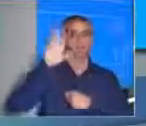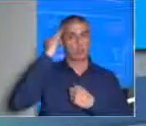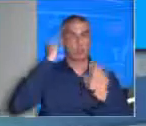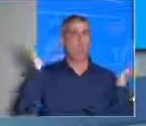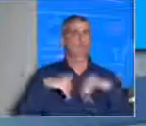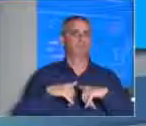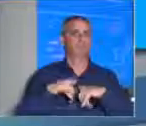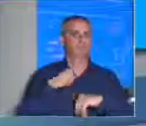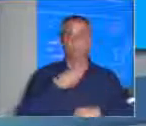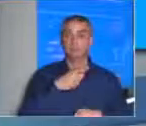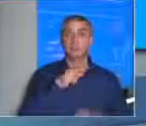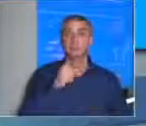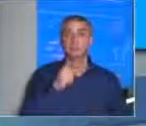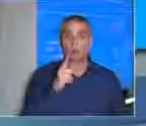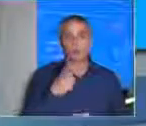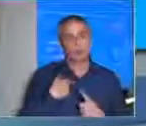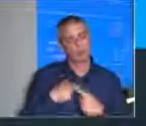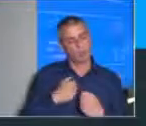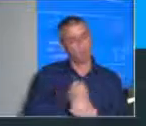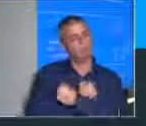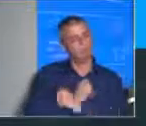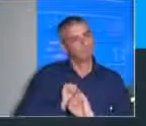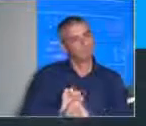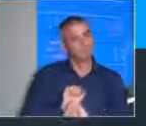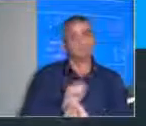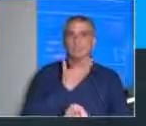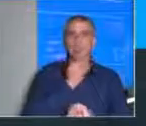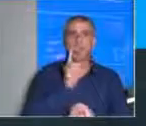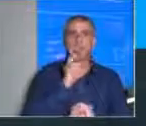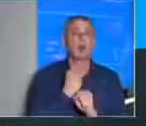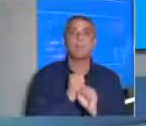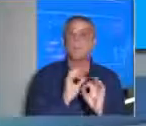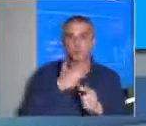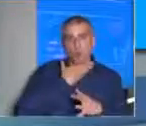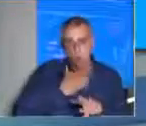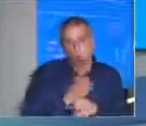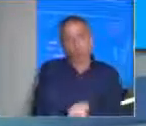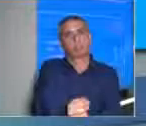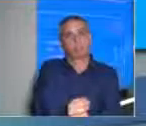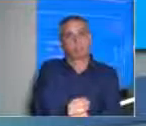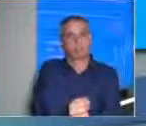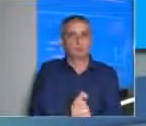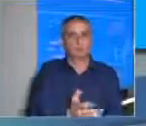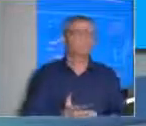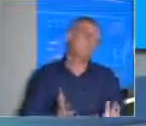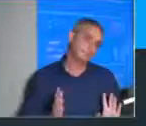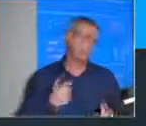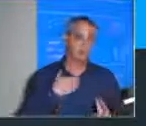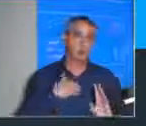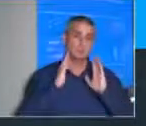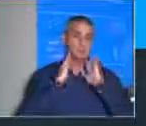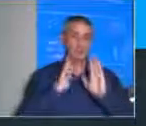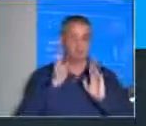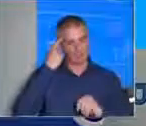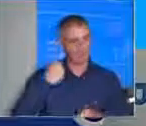צפון קוריאה, כך שזה שהוא מחבק אותו, הכל נחמד ויפה, אבל בפועל הוא חונק אותה. הייתי רוצה להאמין